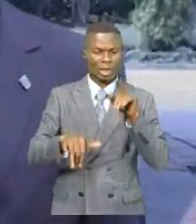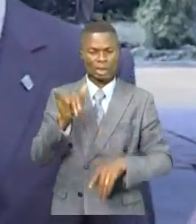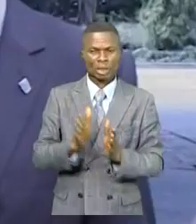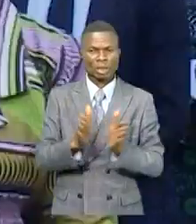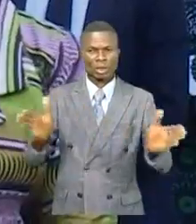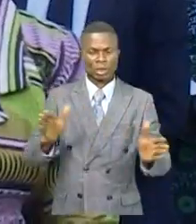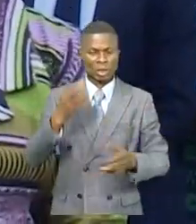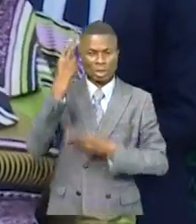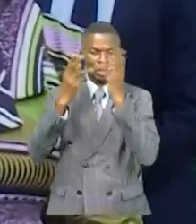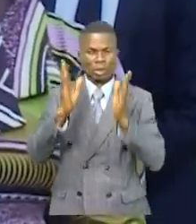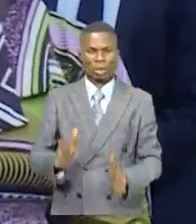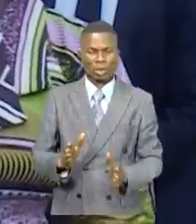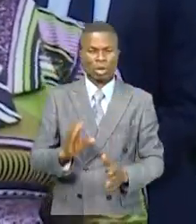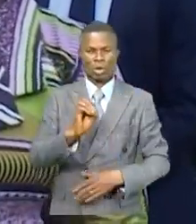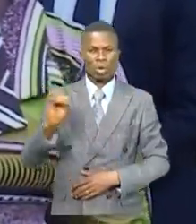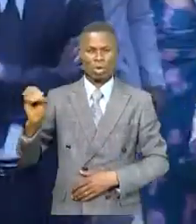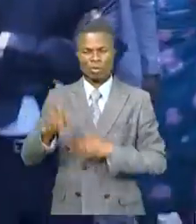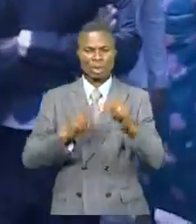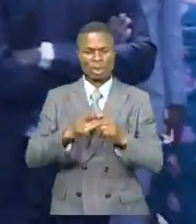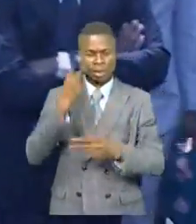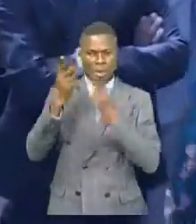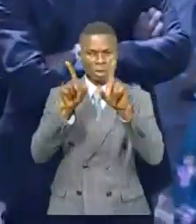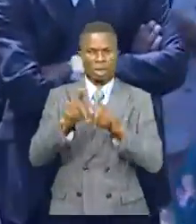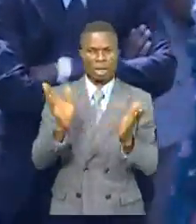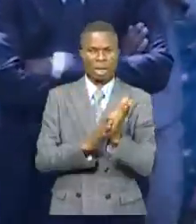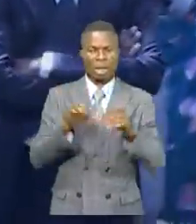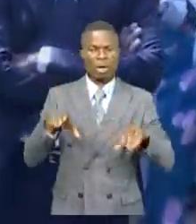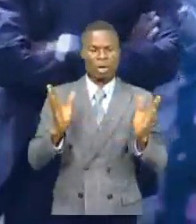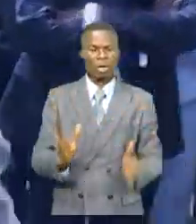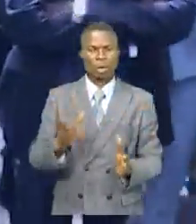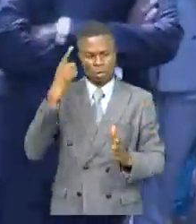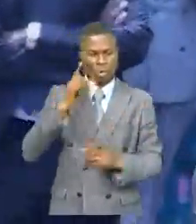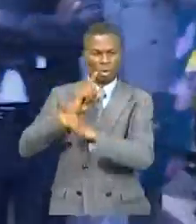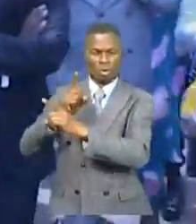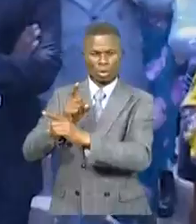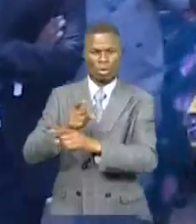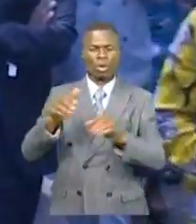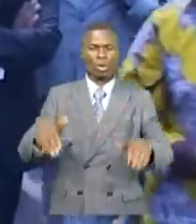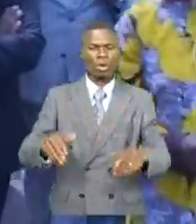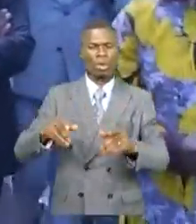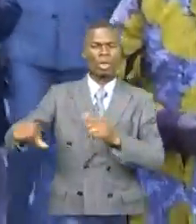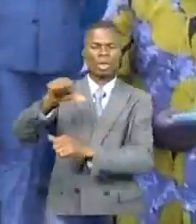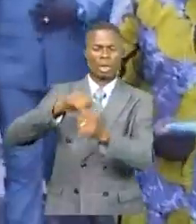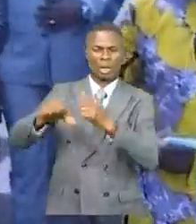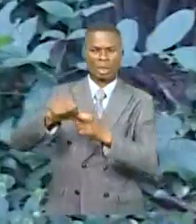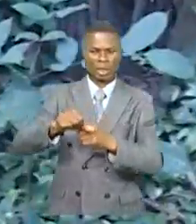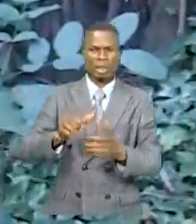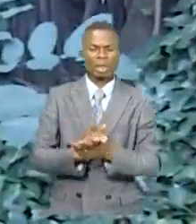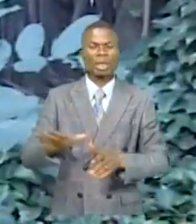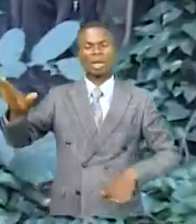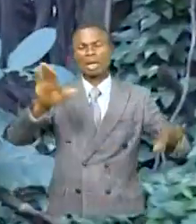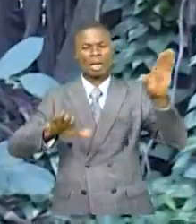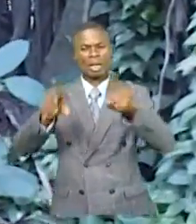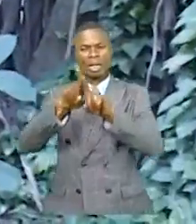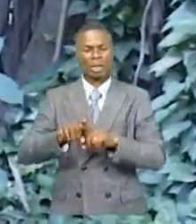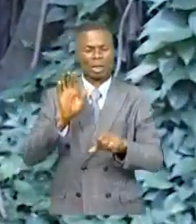au tourisme, l'Office national du tourisme, l'Institut congolais pour la conservation de la nature, les sites touristiques de l'Ancelé et plusieurs